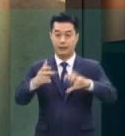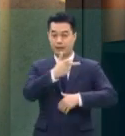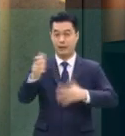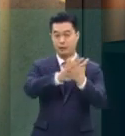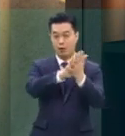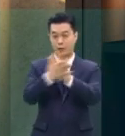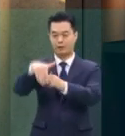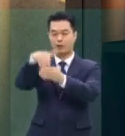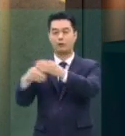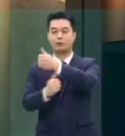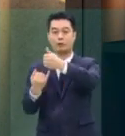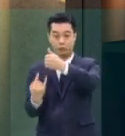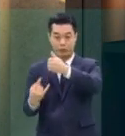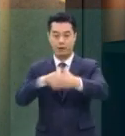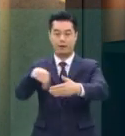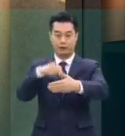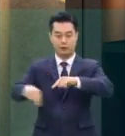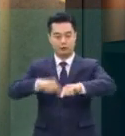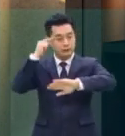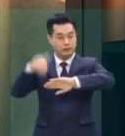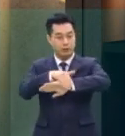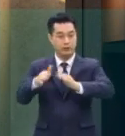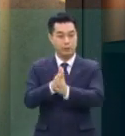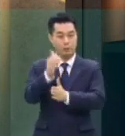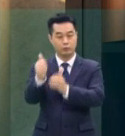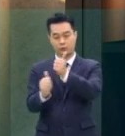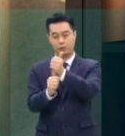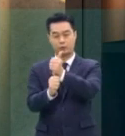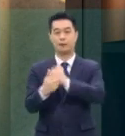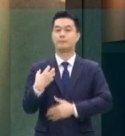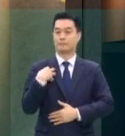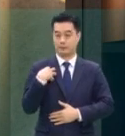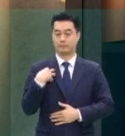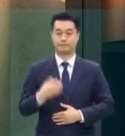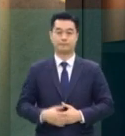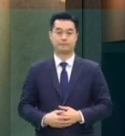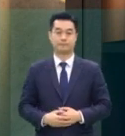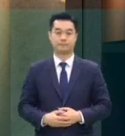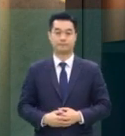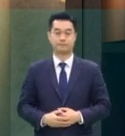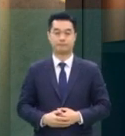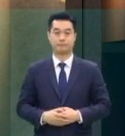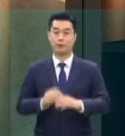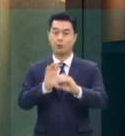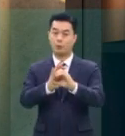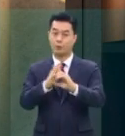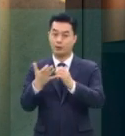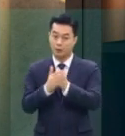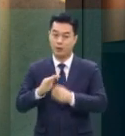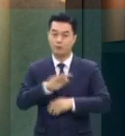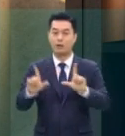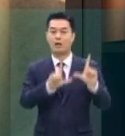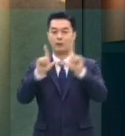선대위 에서는 정책 본부 2 본부장을 맡고 있습니다 그러나 로 우리의 삶이